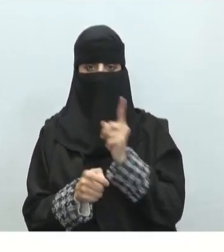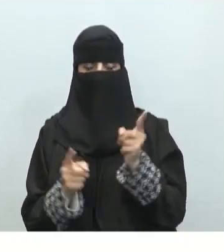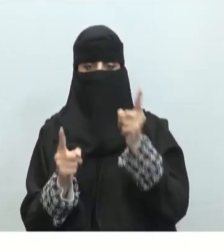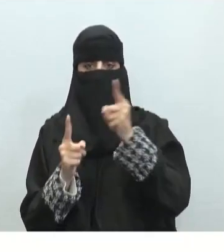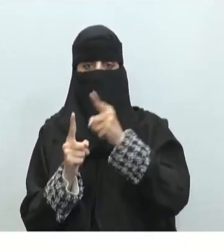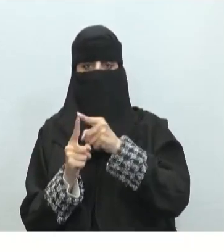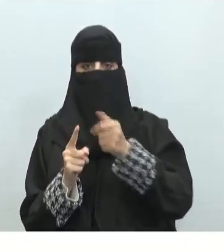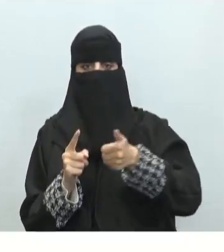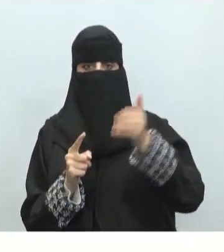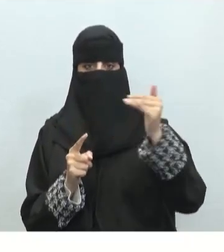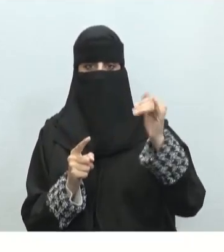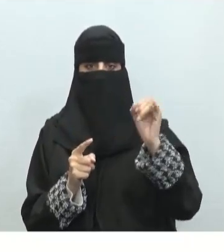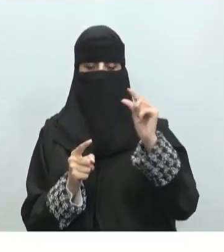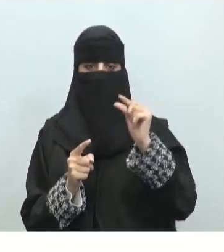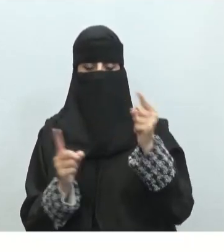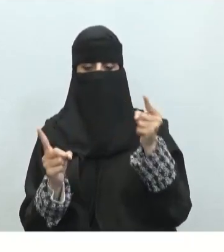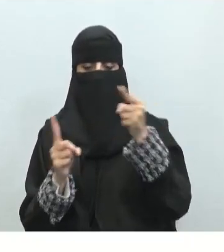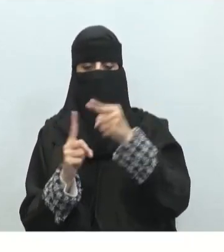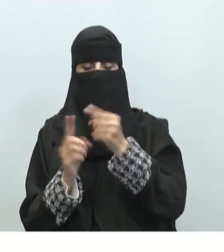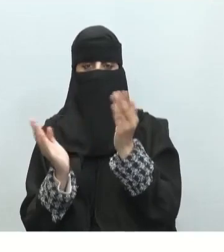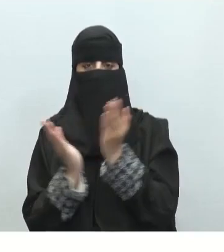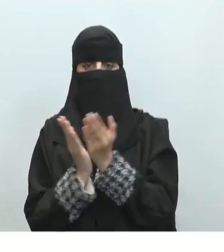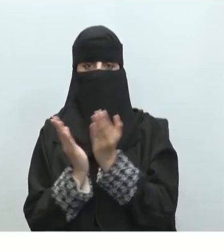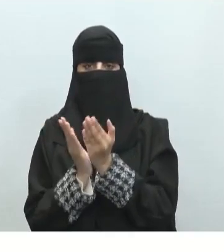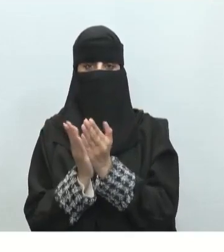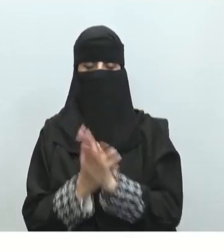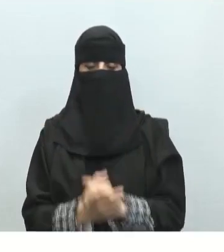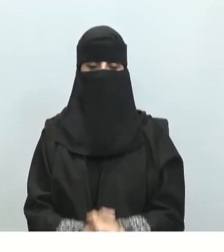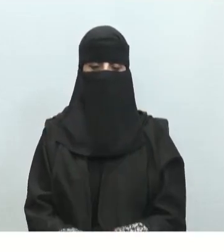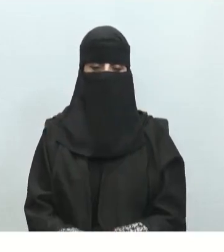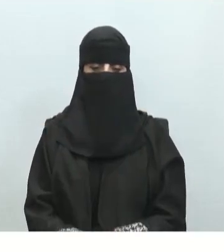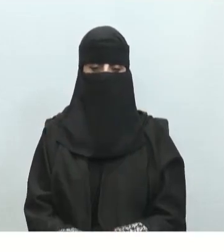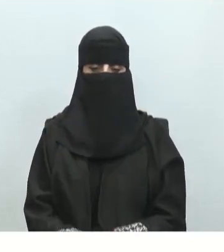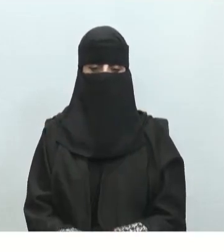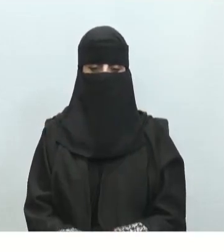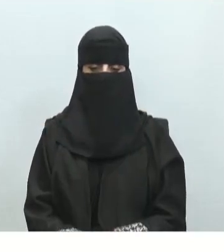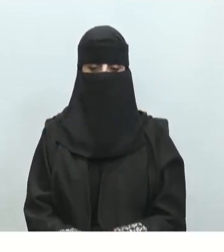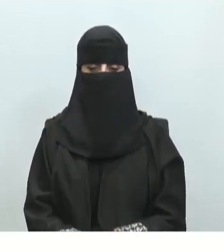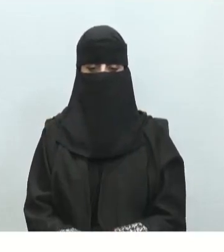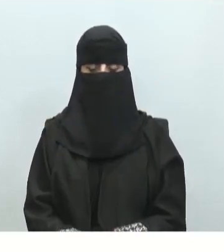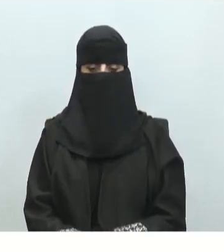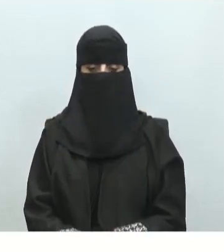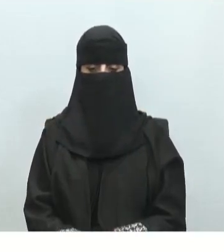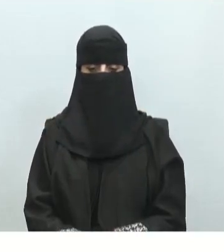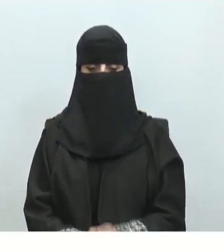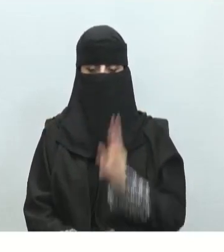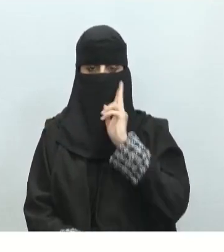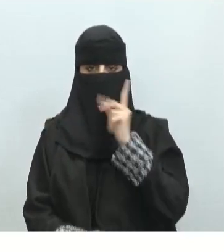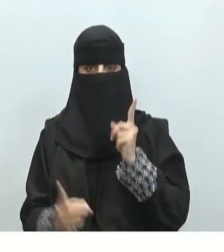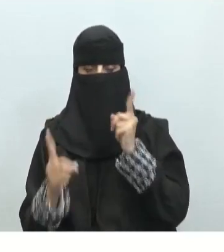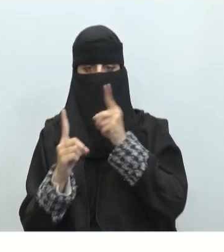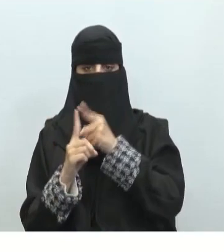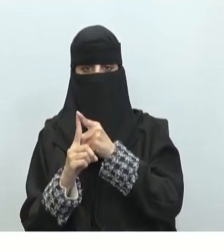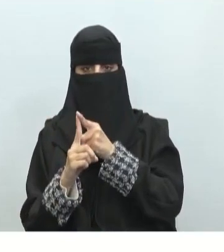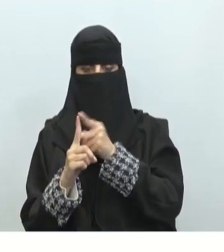واتي بفاعل مناسب وصل احمد الى المدرسه اذا